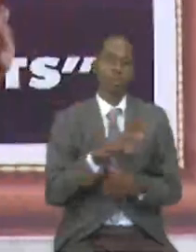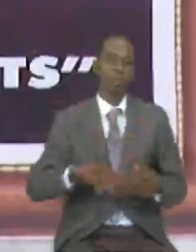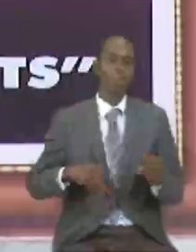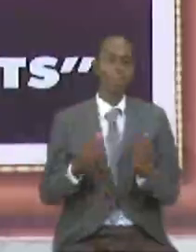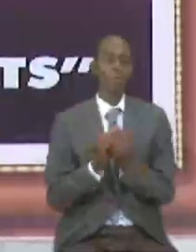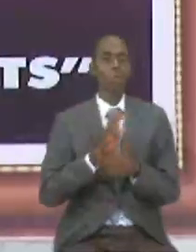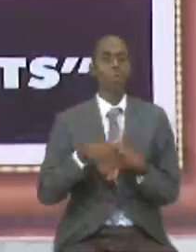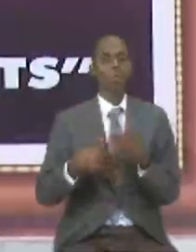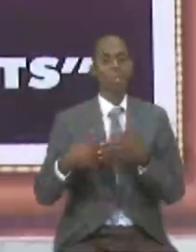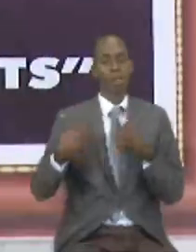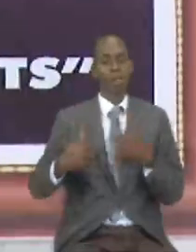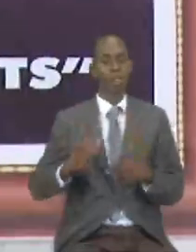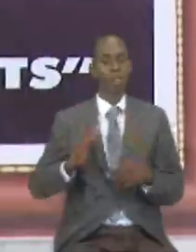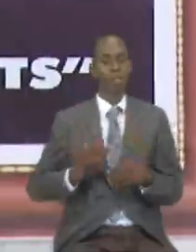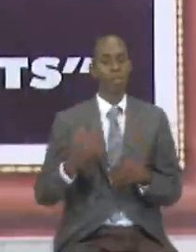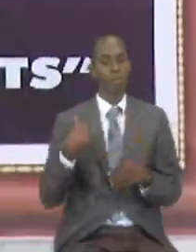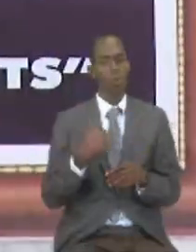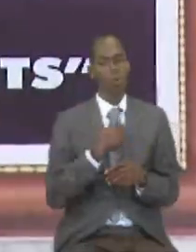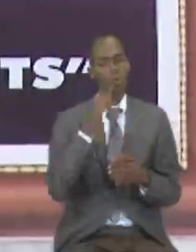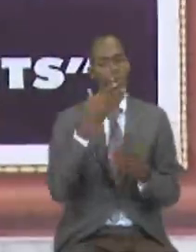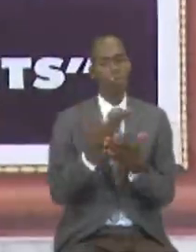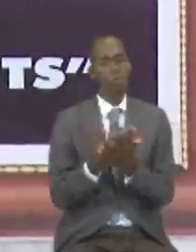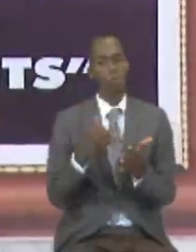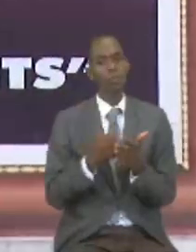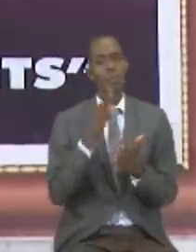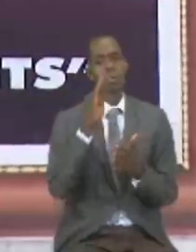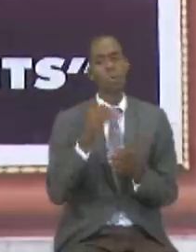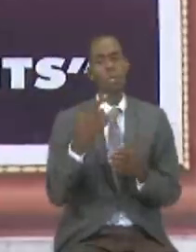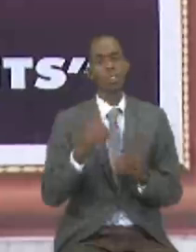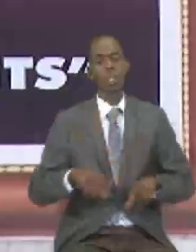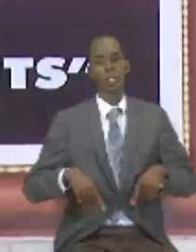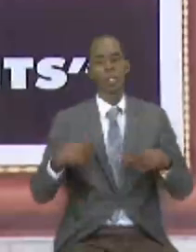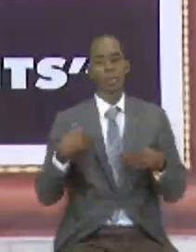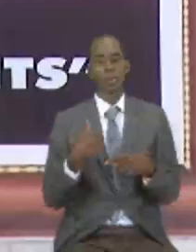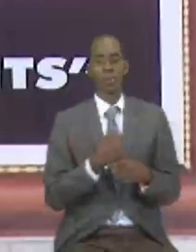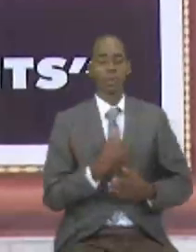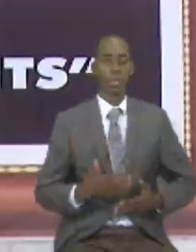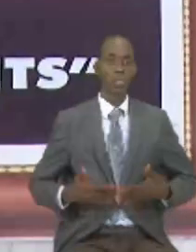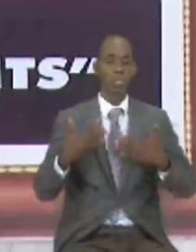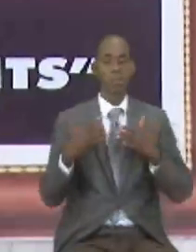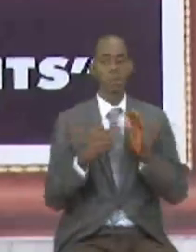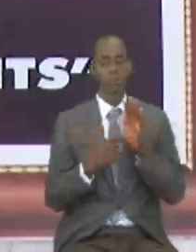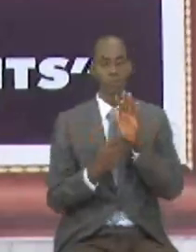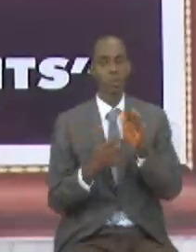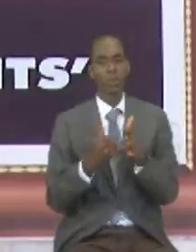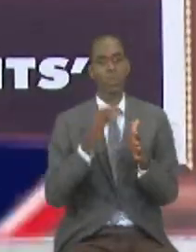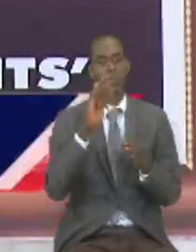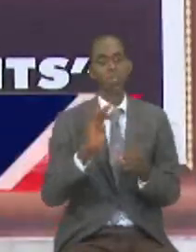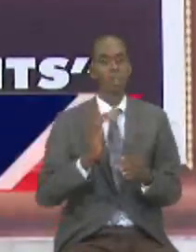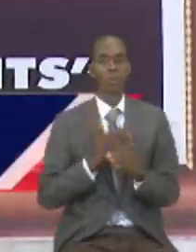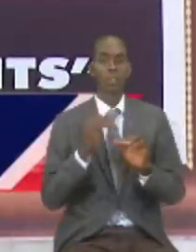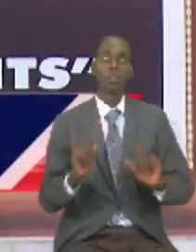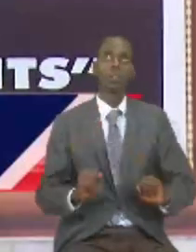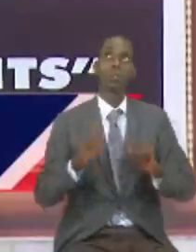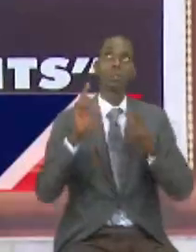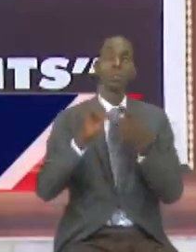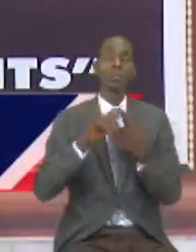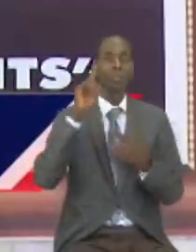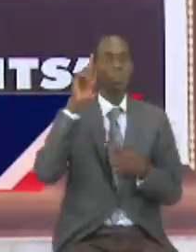tu l'aimes de ton âme, de tout ton cœur, et tu prouves pas la vie que tu mènes, le verset 14